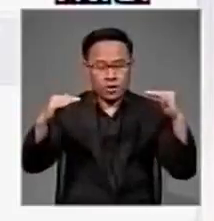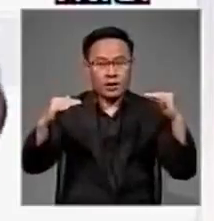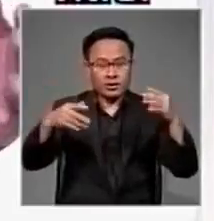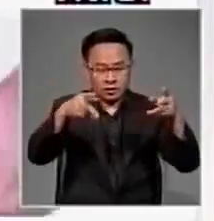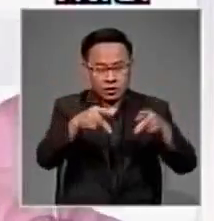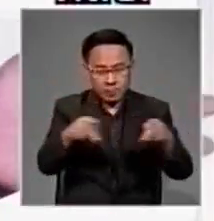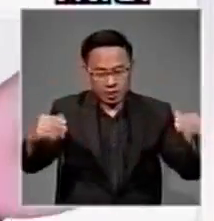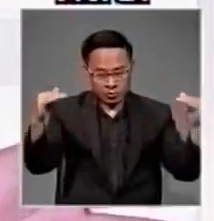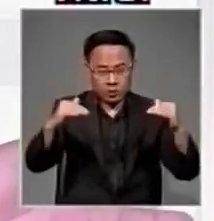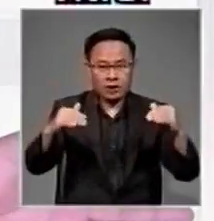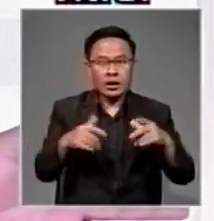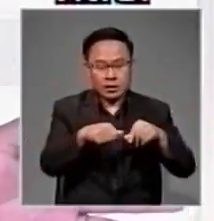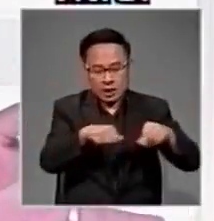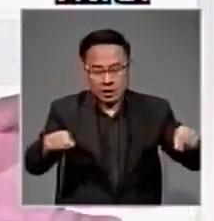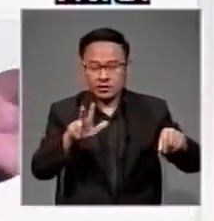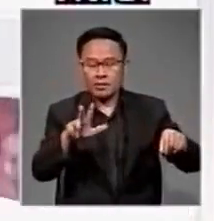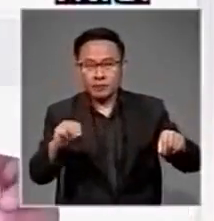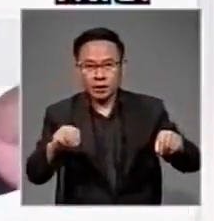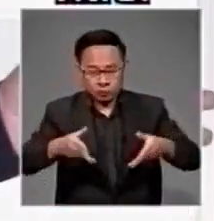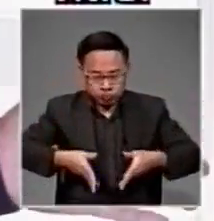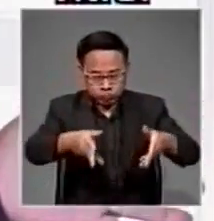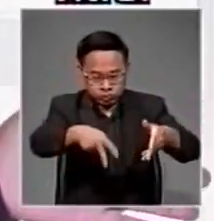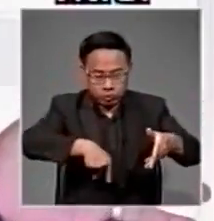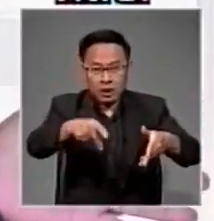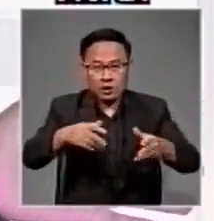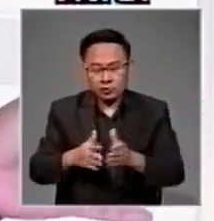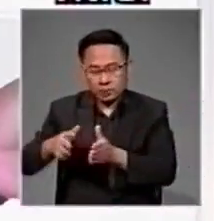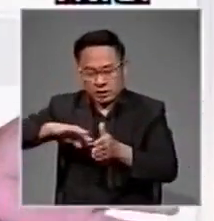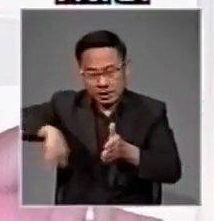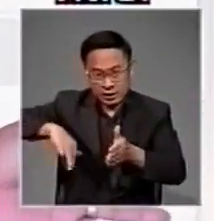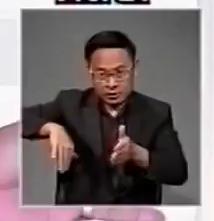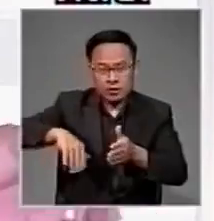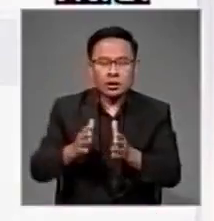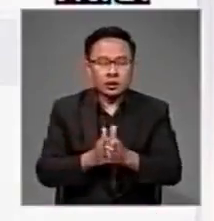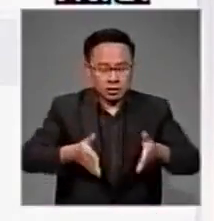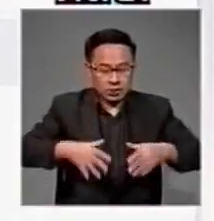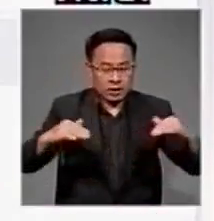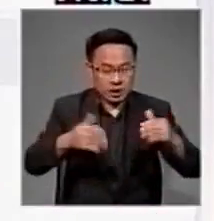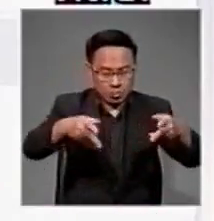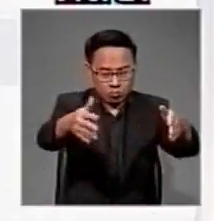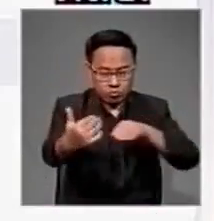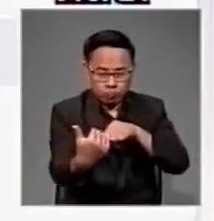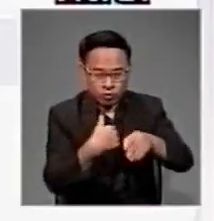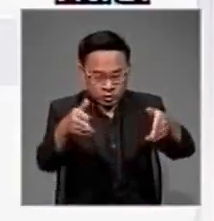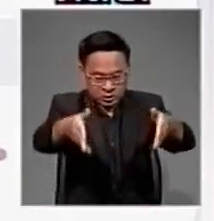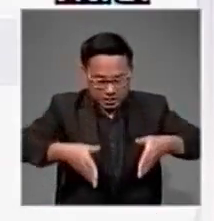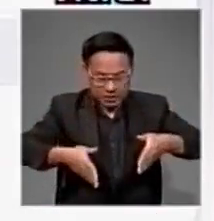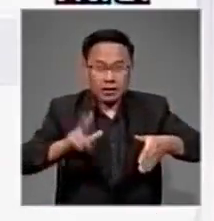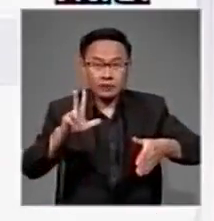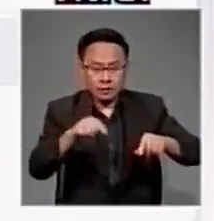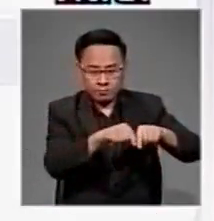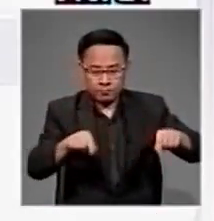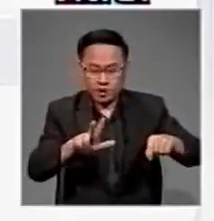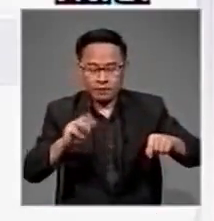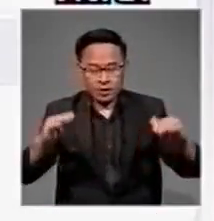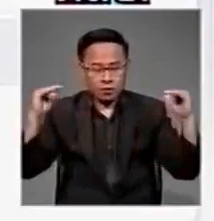ค่ะ อีก60หลังเนี่ยเป็นบ้านแถวซึ่งหันหน้าชนกันระยะห่างของบ้านคือ3เมตรแต่ด้านหลังเนี่ยระยะห่าง1เมตรถึง2เม